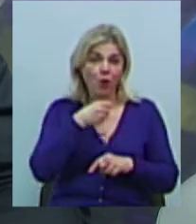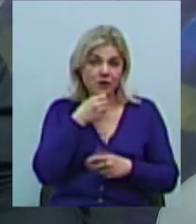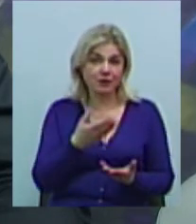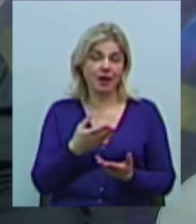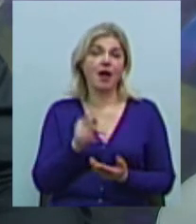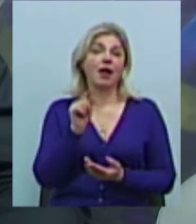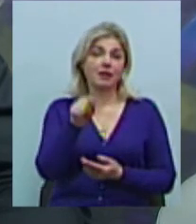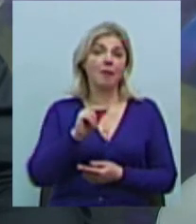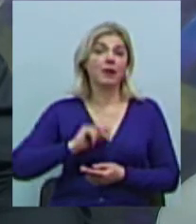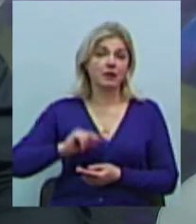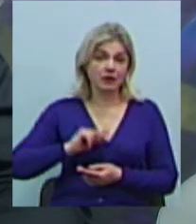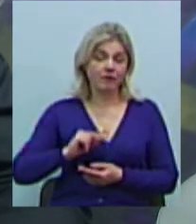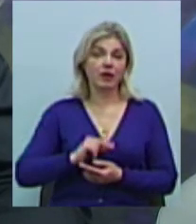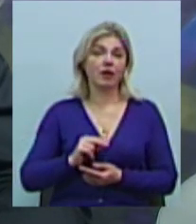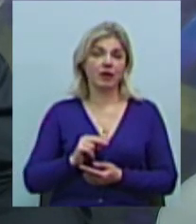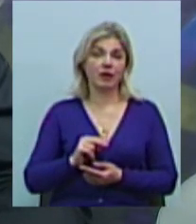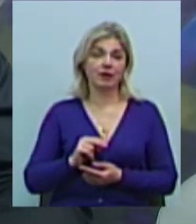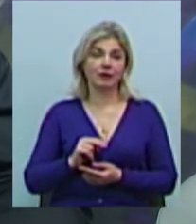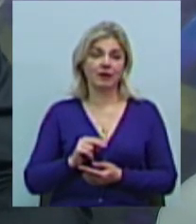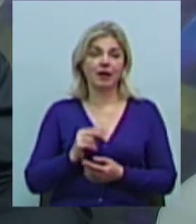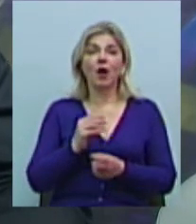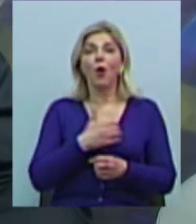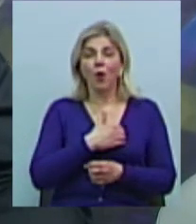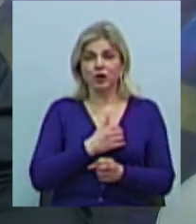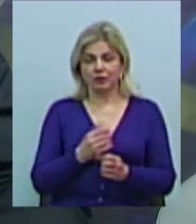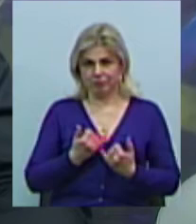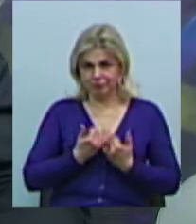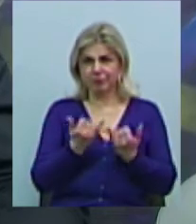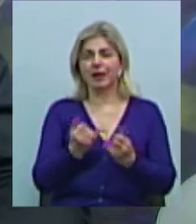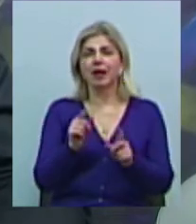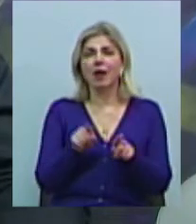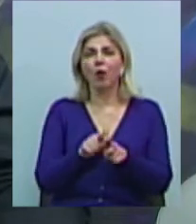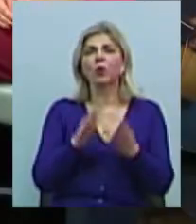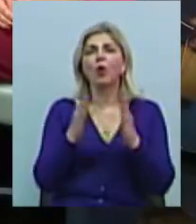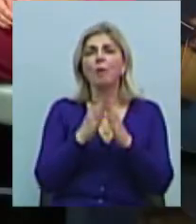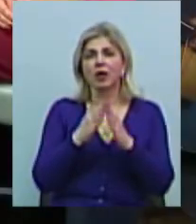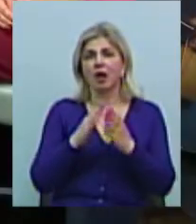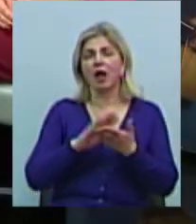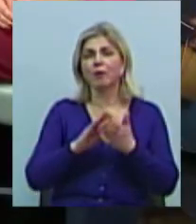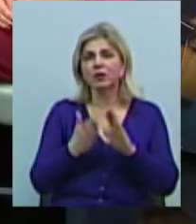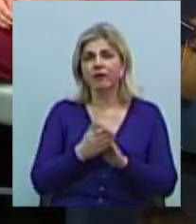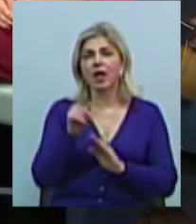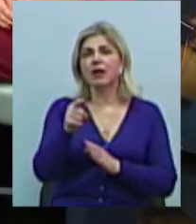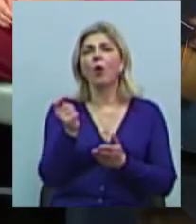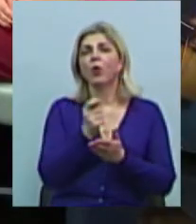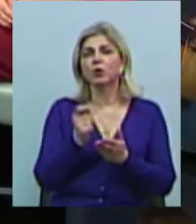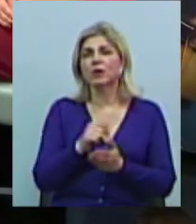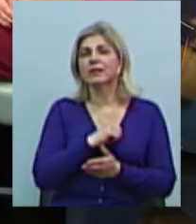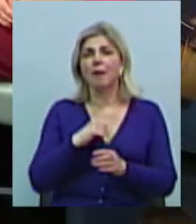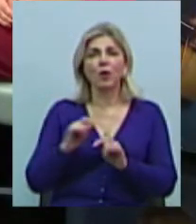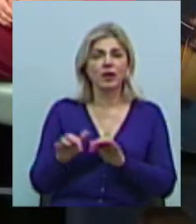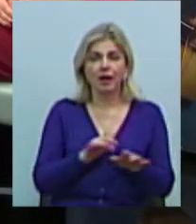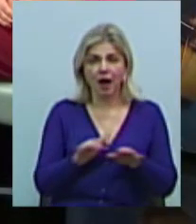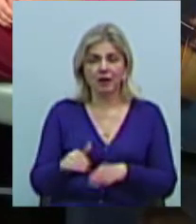працівники хочуть зробити таку домашню атмосферу, там є художня самодіяльність, вони